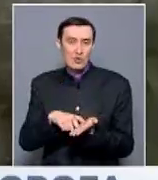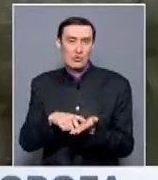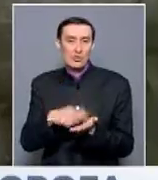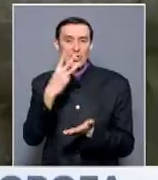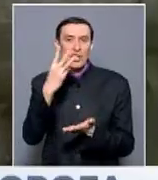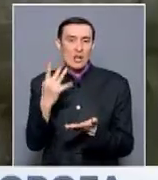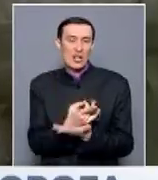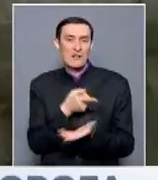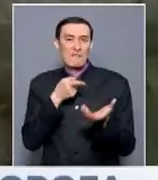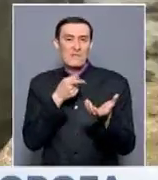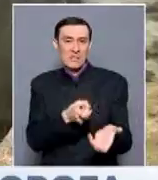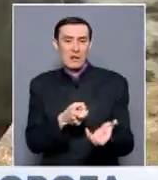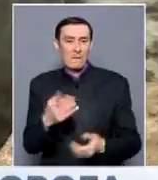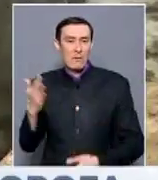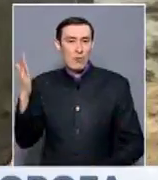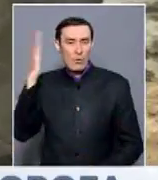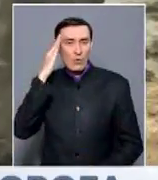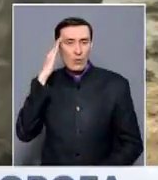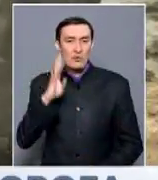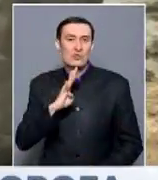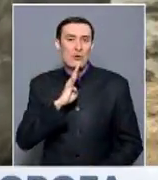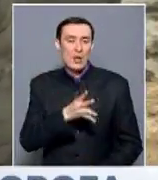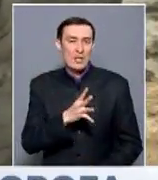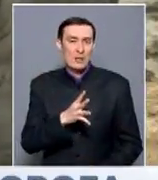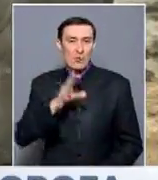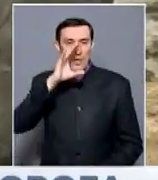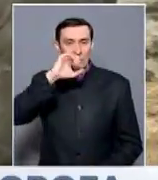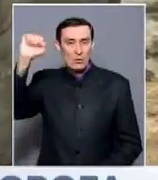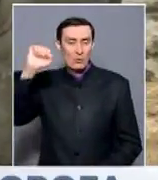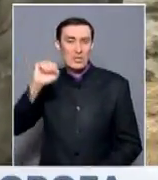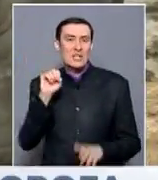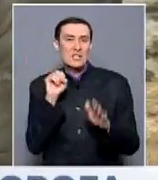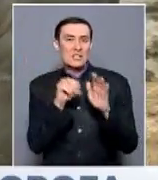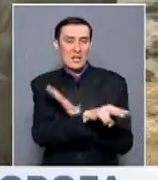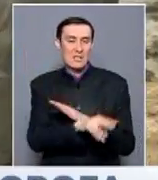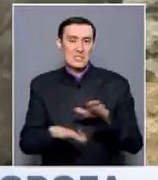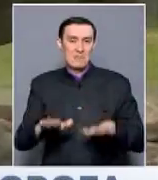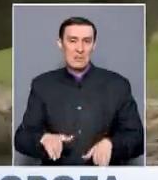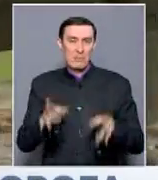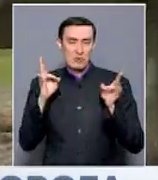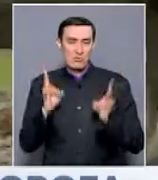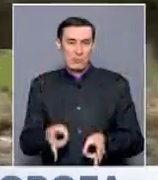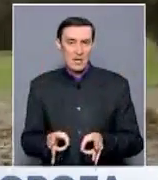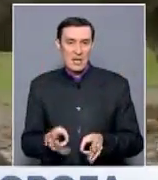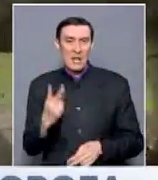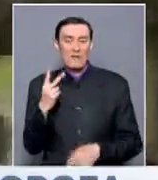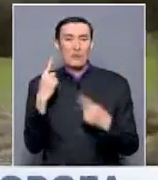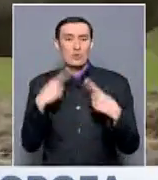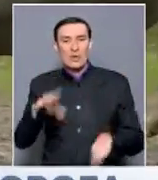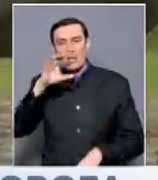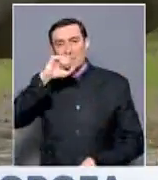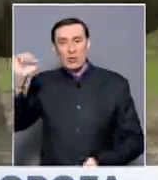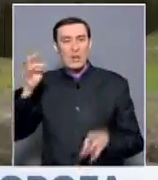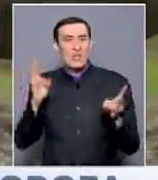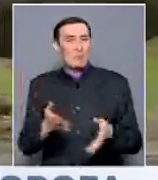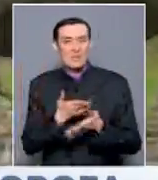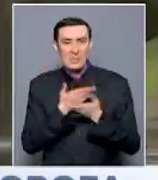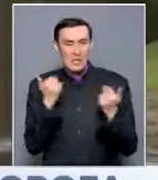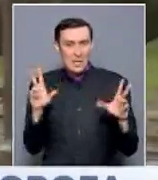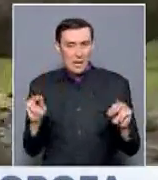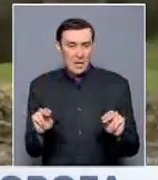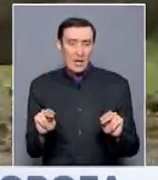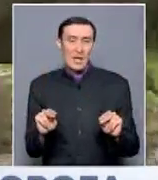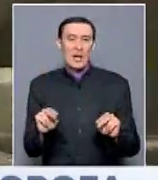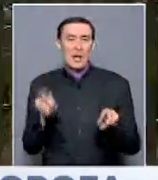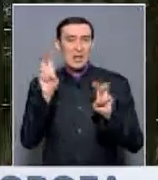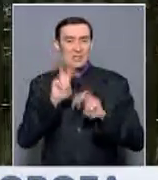чего трижды выстрелили в голову 4-летнему животному и скрылись с места преступления. Два других носорога не пострадали.